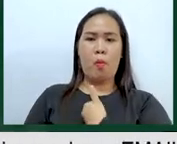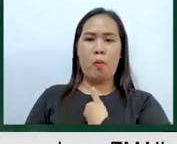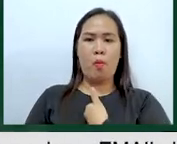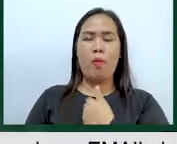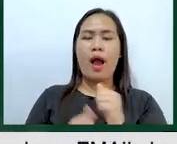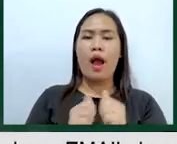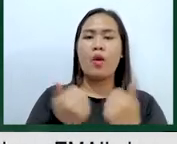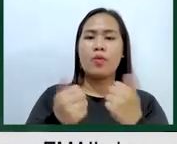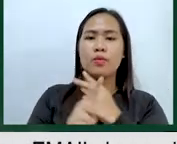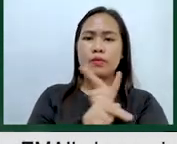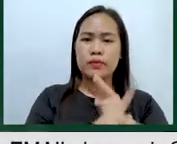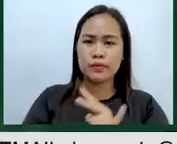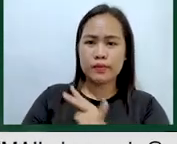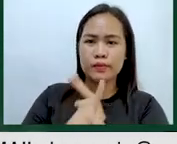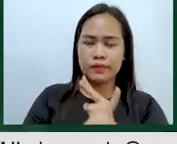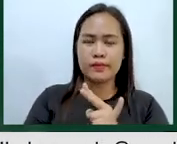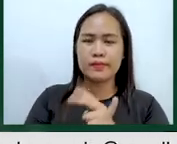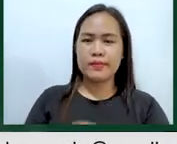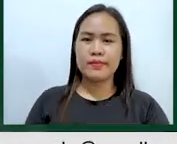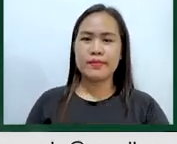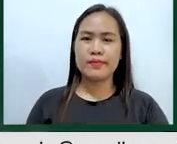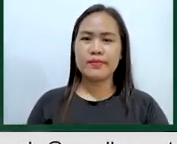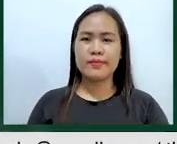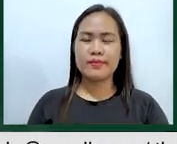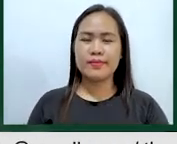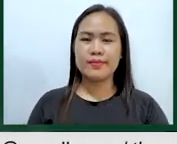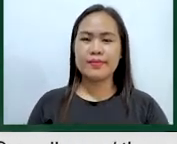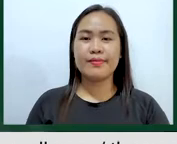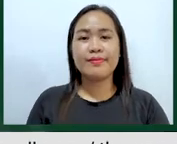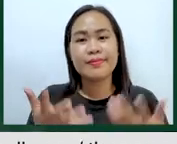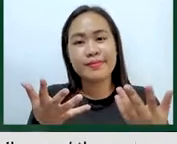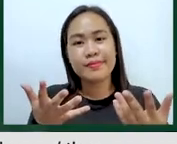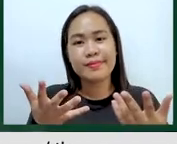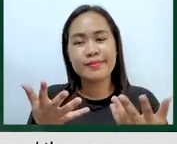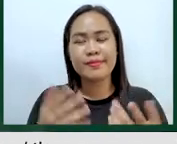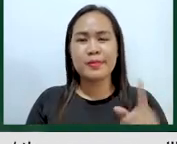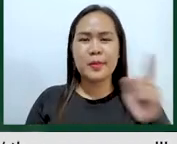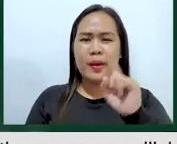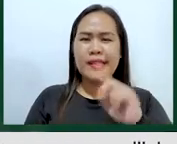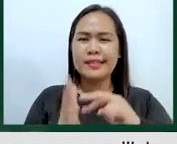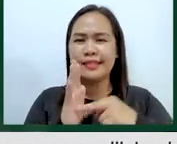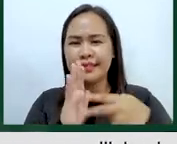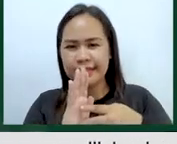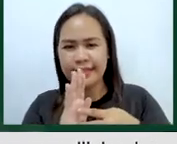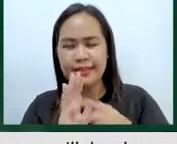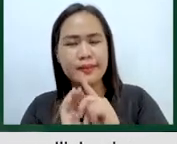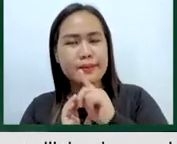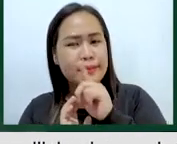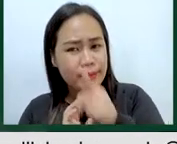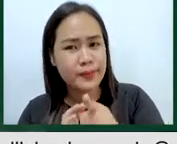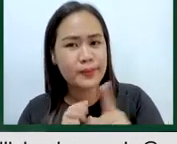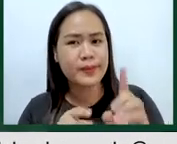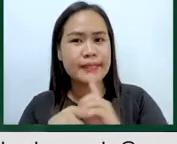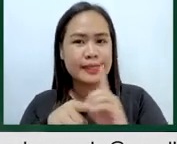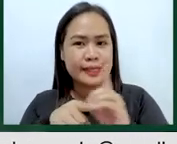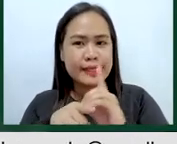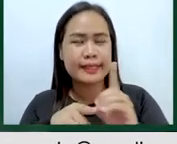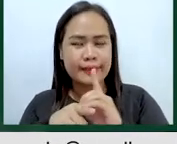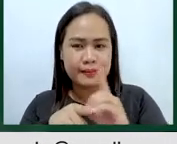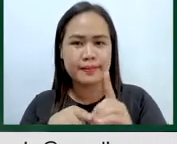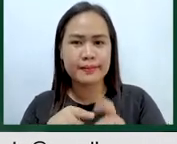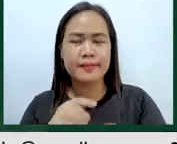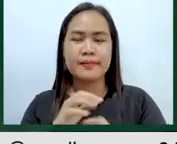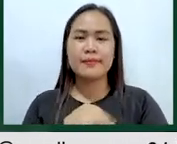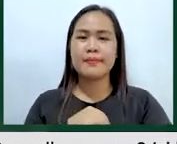sarili pa rin natin kung paano po tayo mag-iingat talaga. So, bottom line po nito, no? Disiplina pa